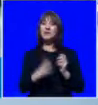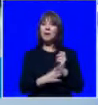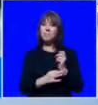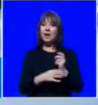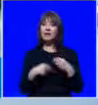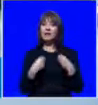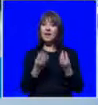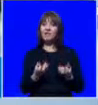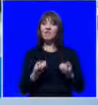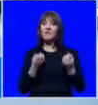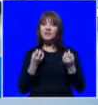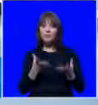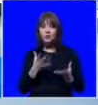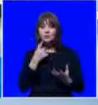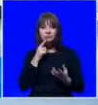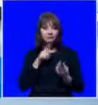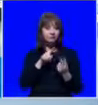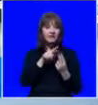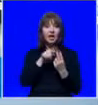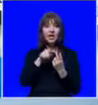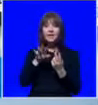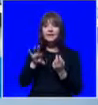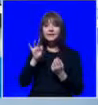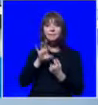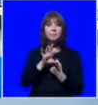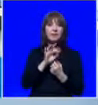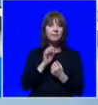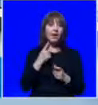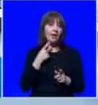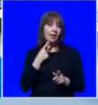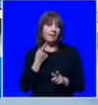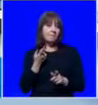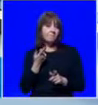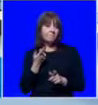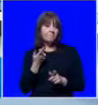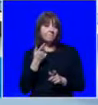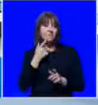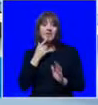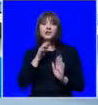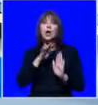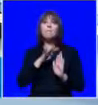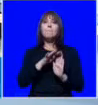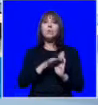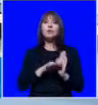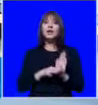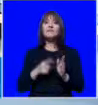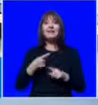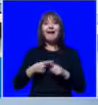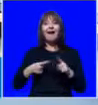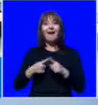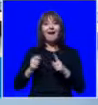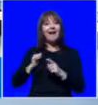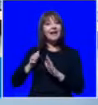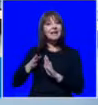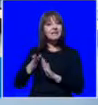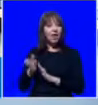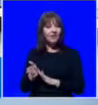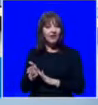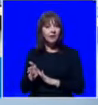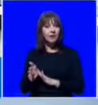за осигуряване на алтернативни горива, създава подреждане на резерви и така нататък.